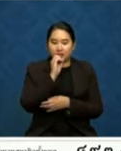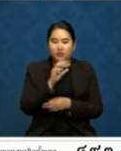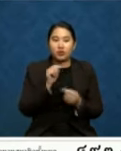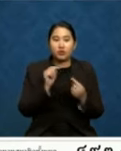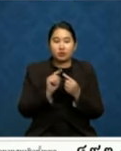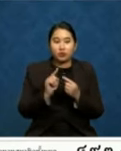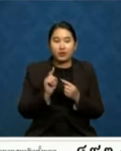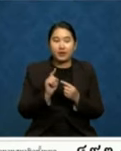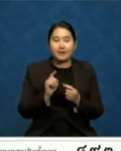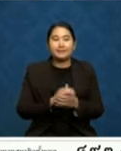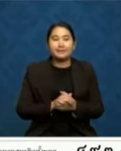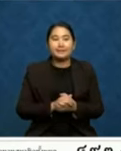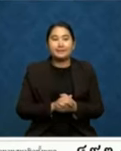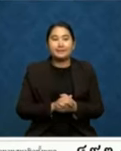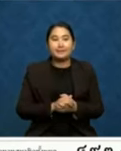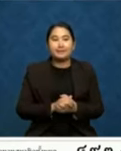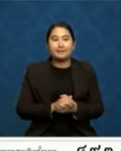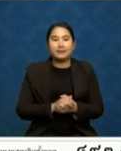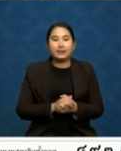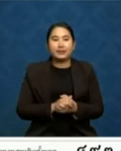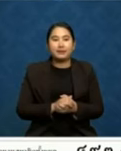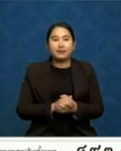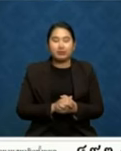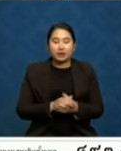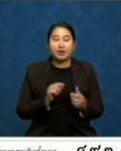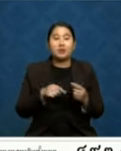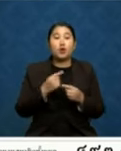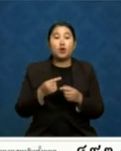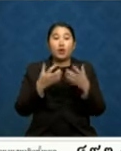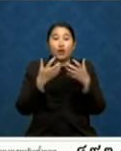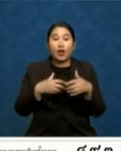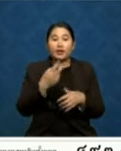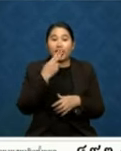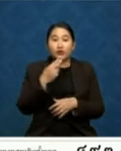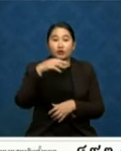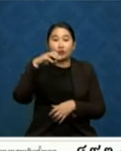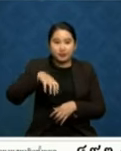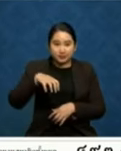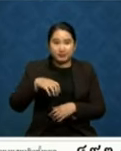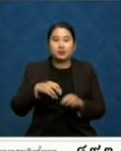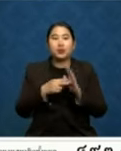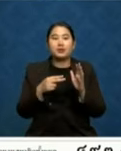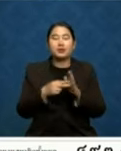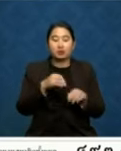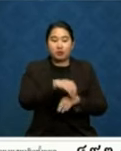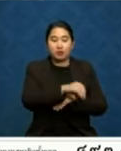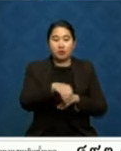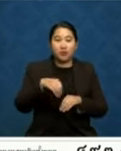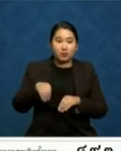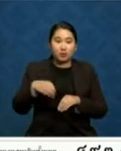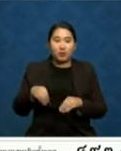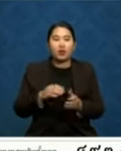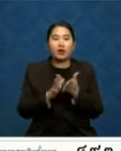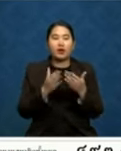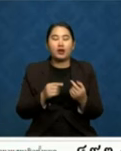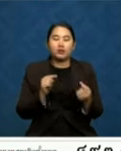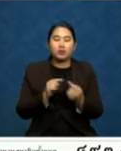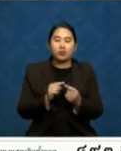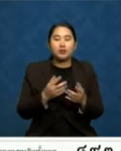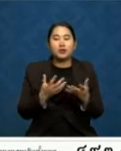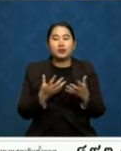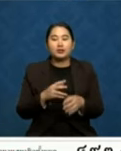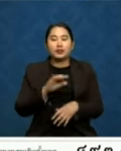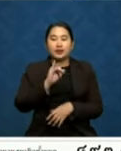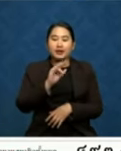โควต้าที่ลมบ่มใบยาสูบเนี่ยจะซื้อจากผู้ปลูกนะครับผู้บ่มนะครับไม่ว่าจะเป็นเวอร์จิเนียเต